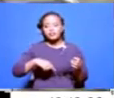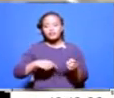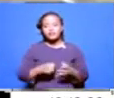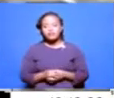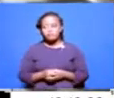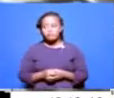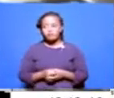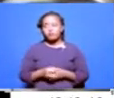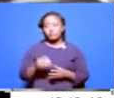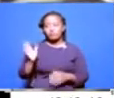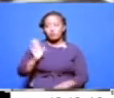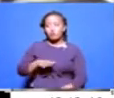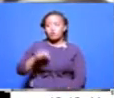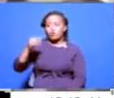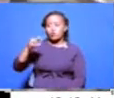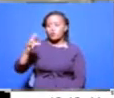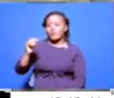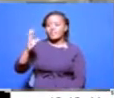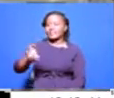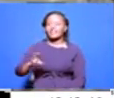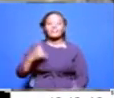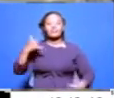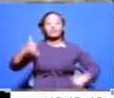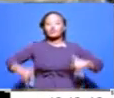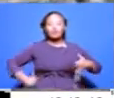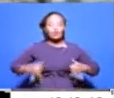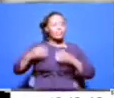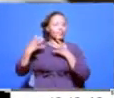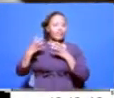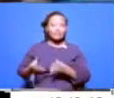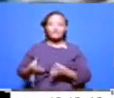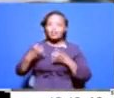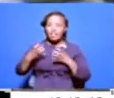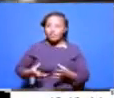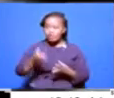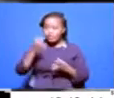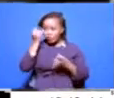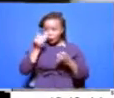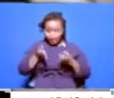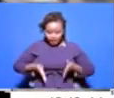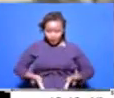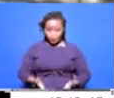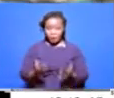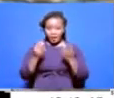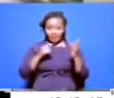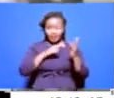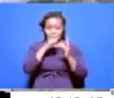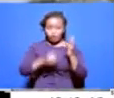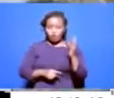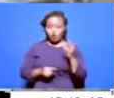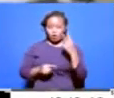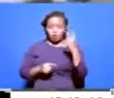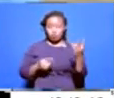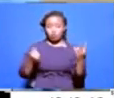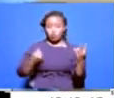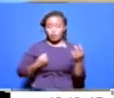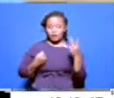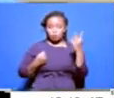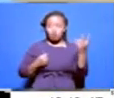Grace Kavumbi alikuwa mwingi wa furaha baada ya kujifungua pacha wanne ambao ni wasichana wawili na wavulana